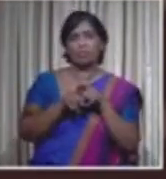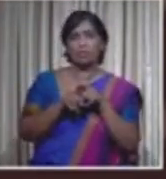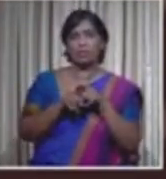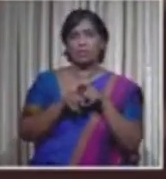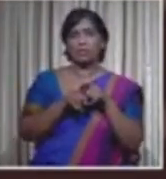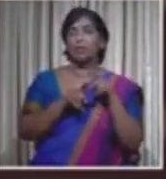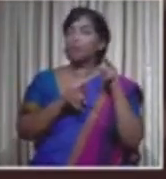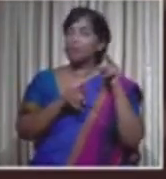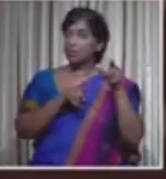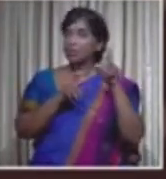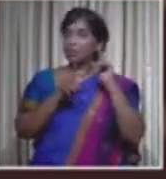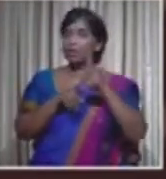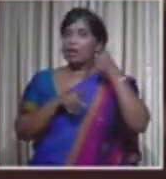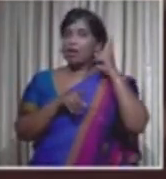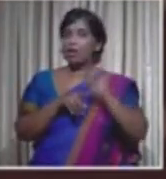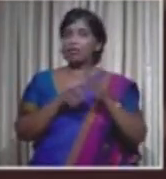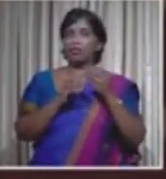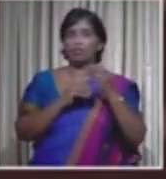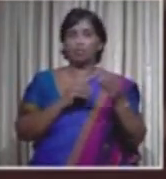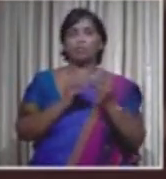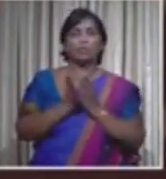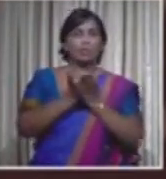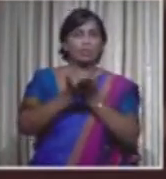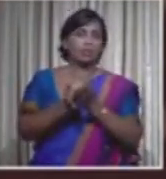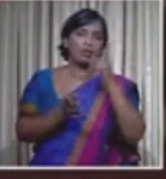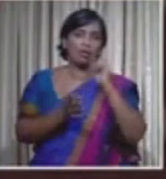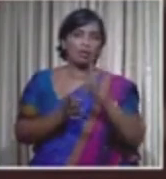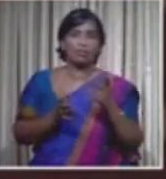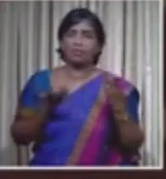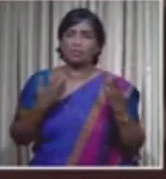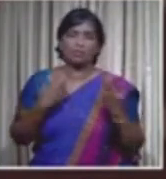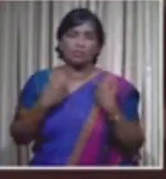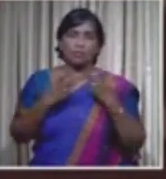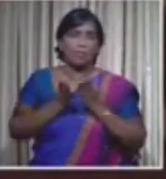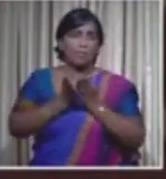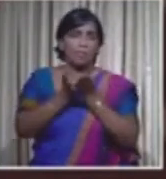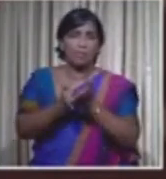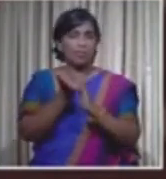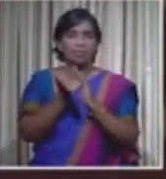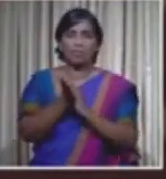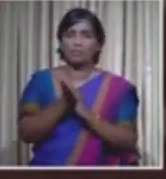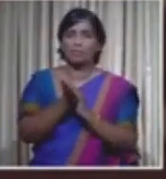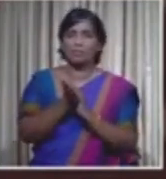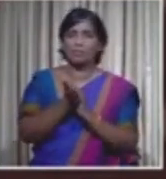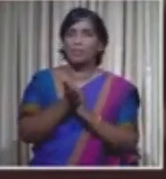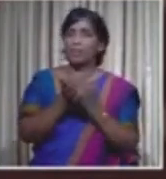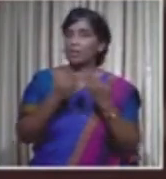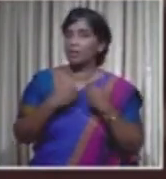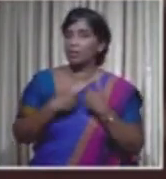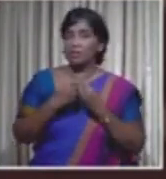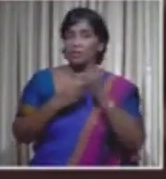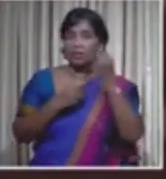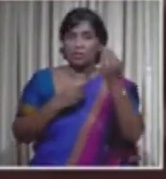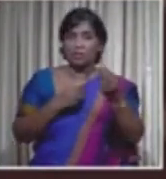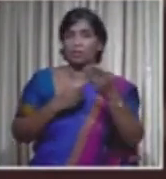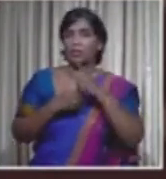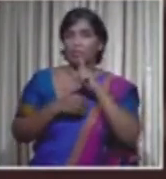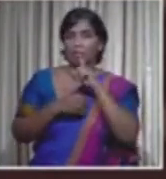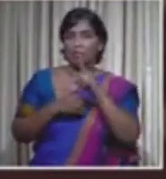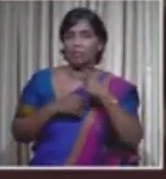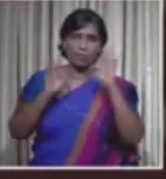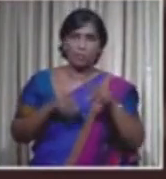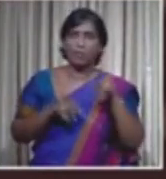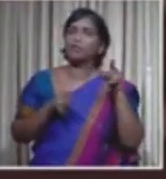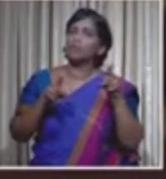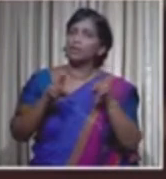එකට. ඒගොල්ලෝ තමයි අවසරය දීලා තියෙන්නේ මේ ෆෙරි සර්විස් එකට. ඒ හින්දා මේ පාරු සේවයට මේ අපි ලබා දුන්නා කියලා ඉවරලා මේකක් කරන්න